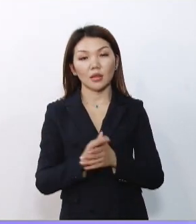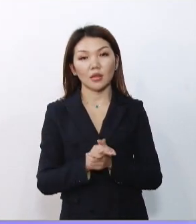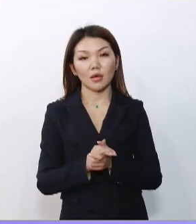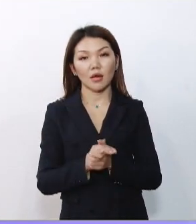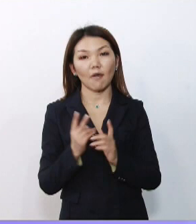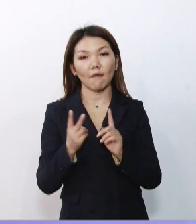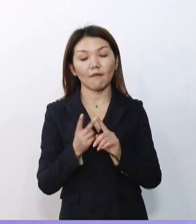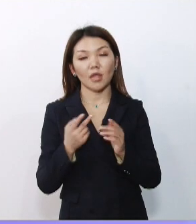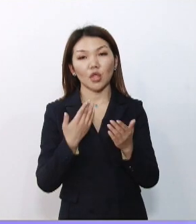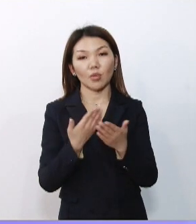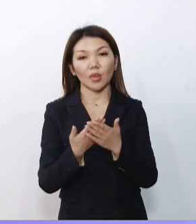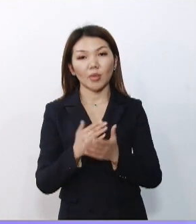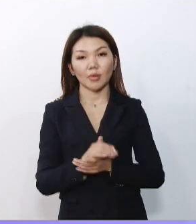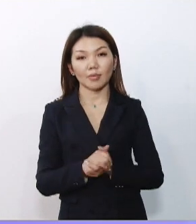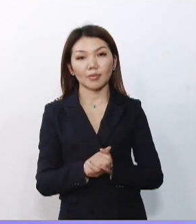Второй пример.